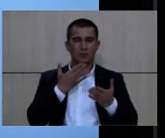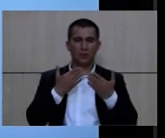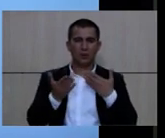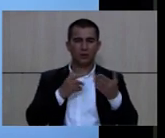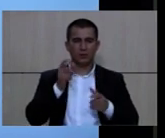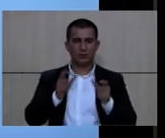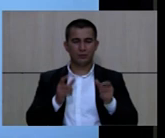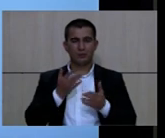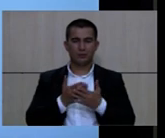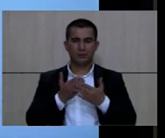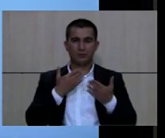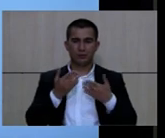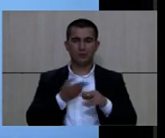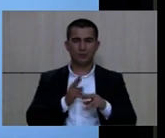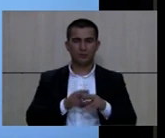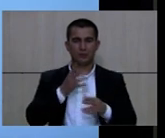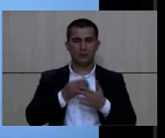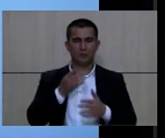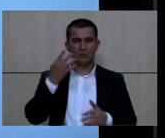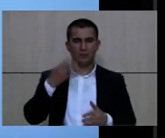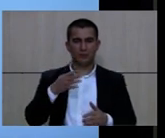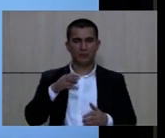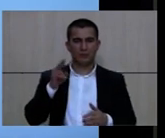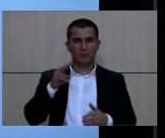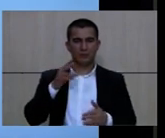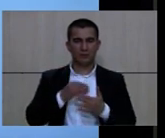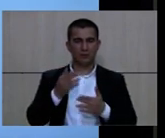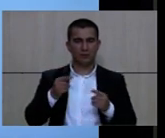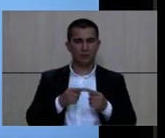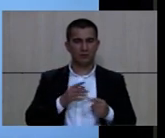desibelligini aniqlamoqchi bo'lsak, u 40 desibelga teng ekan.